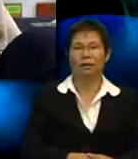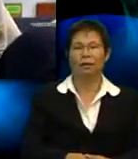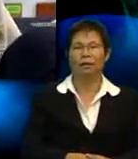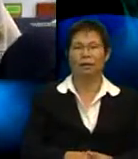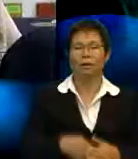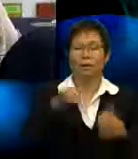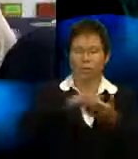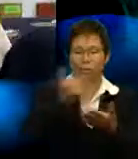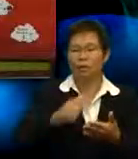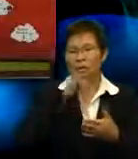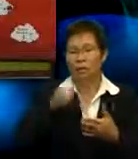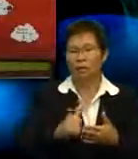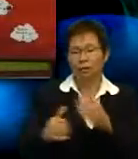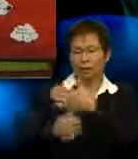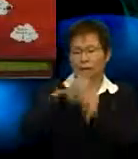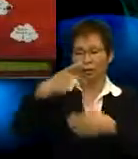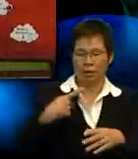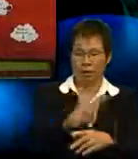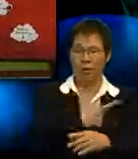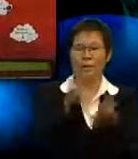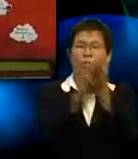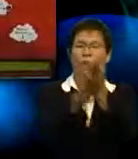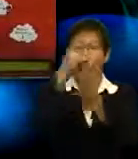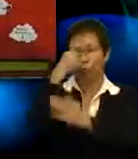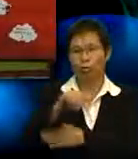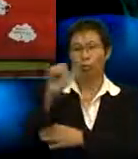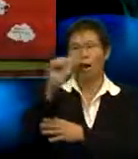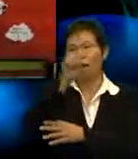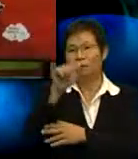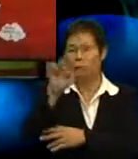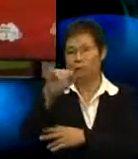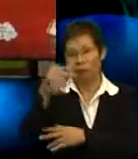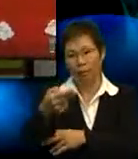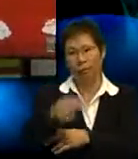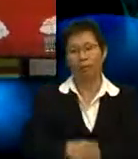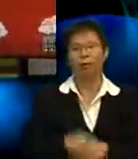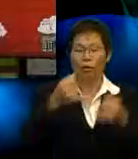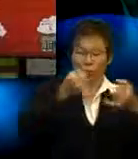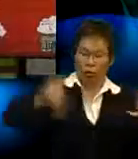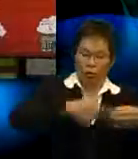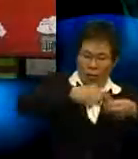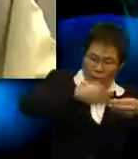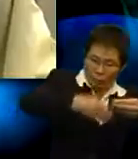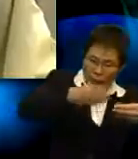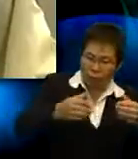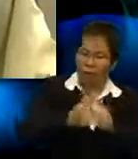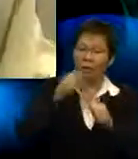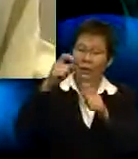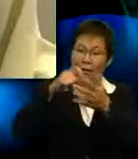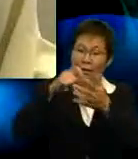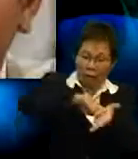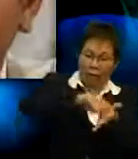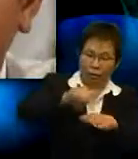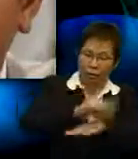tidak membahayakan kita. Bagus. Tepuk tangan untuk Azimah. Okay, wire yang bersalut getah ini digunakan supaya